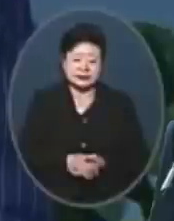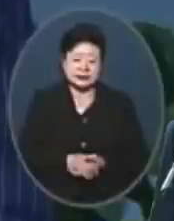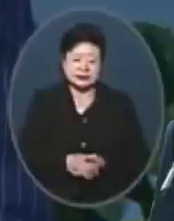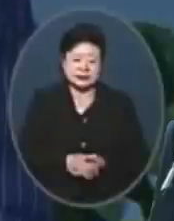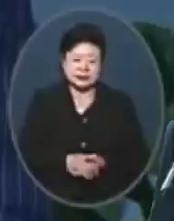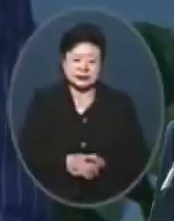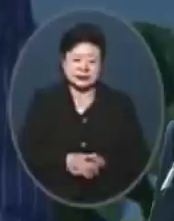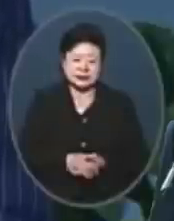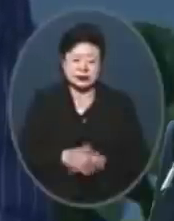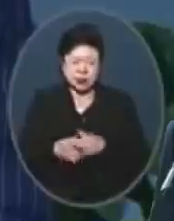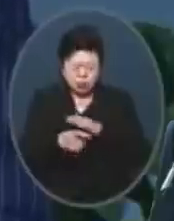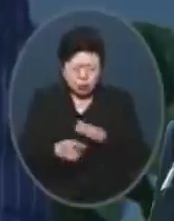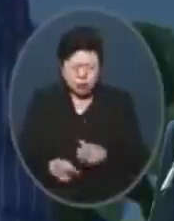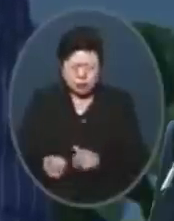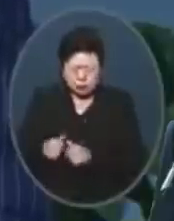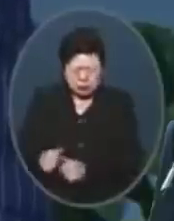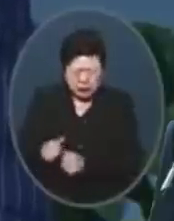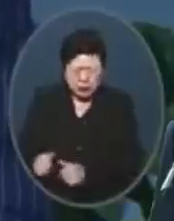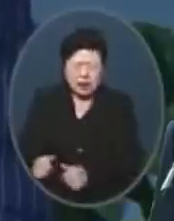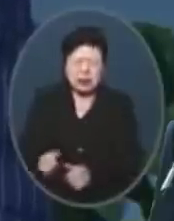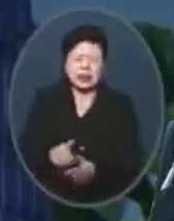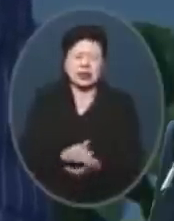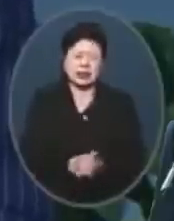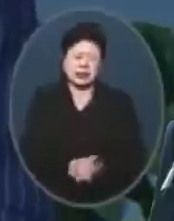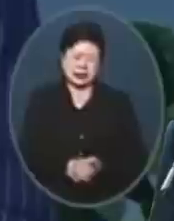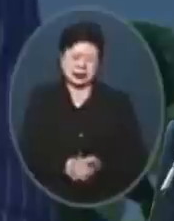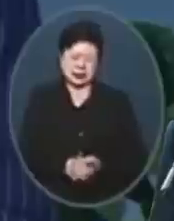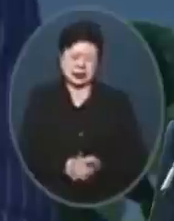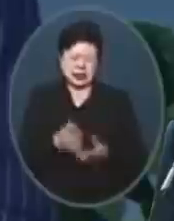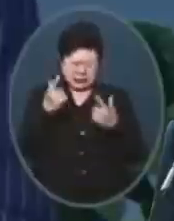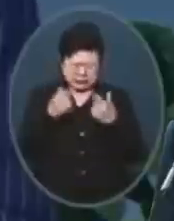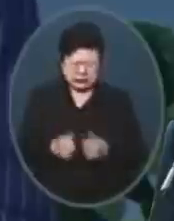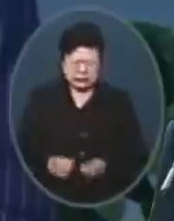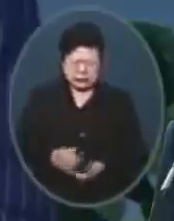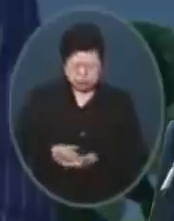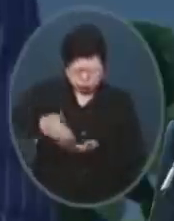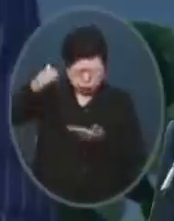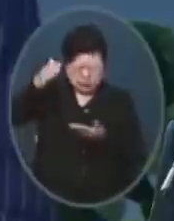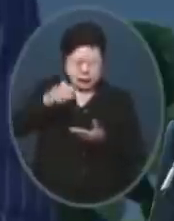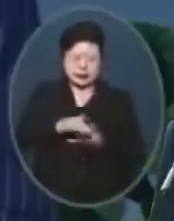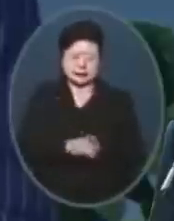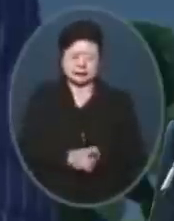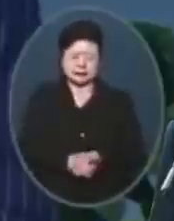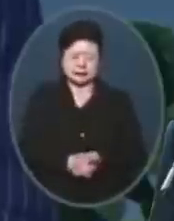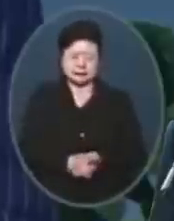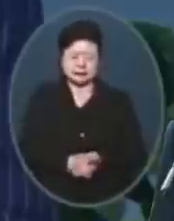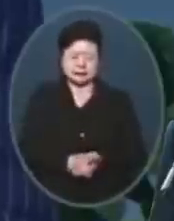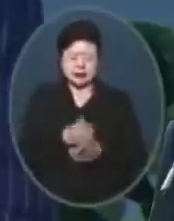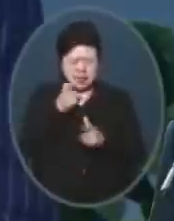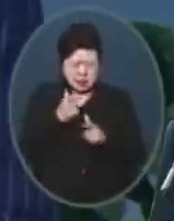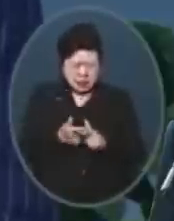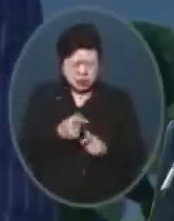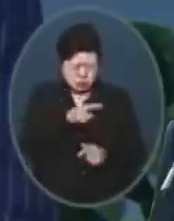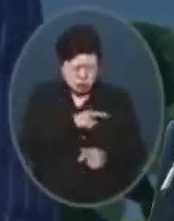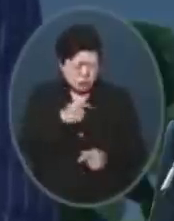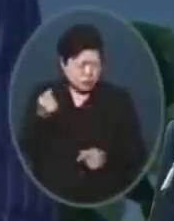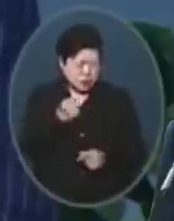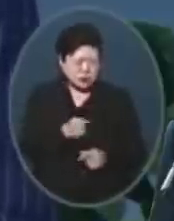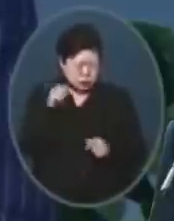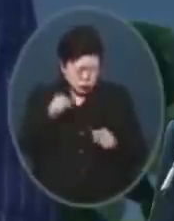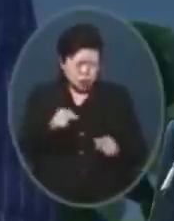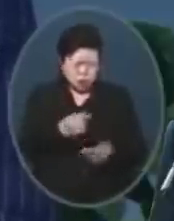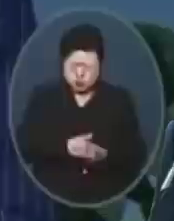손조등놈처럼 늘 따라옵니다. 늘 쫓아내야 되는 것입니다. 예수님 이름으로 명하느니